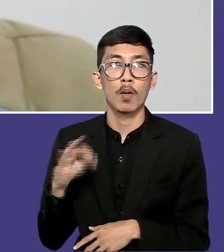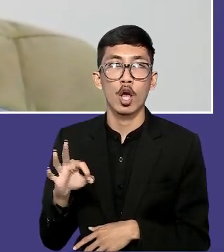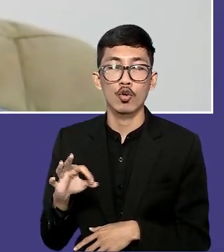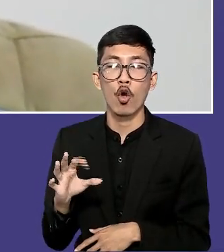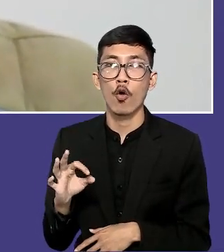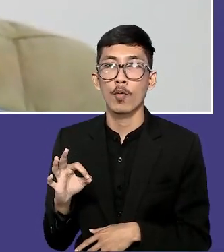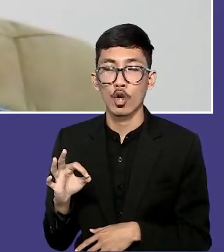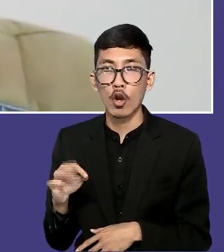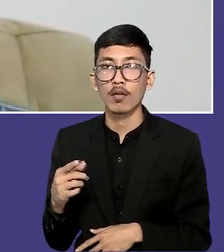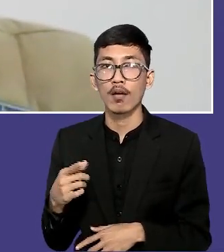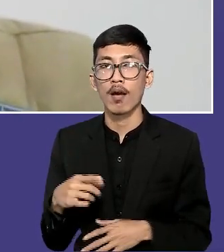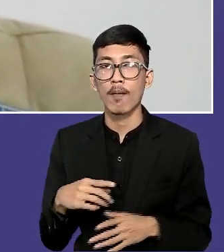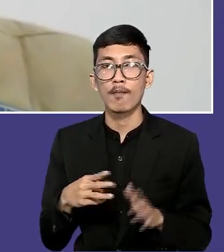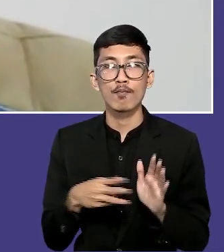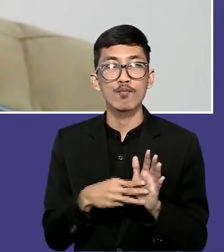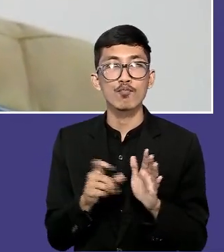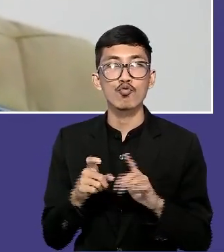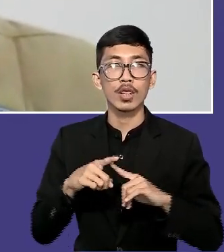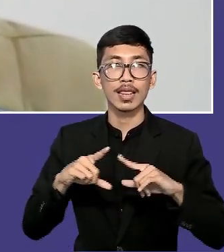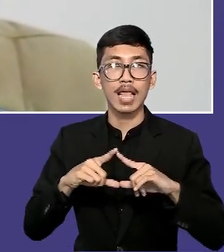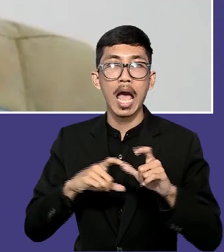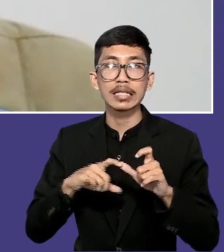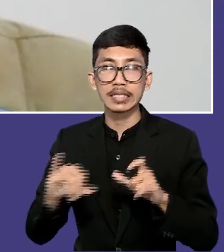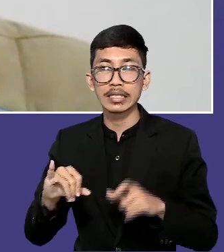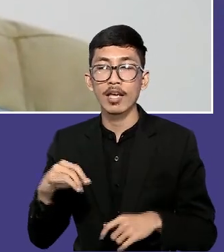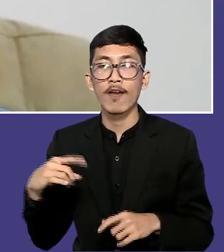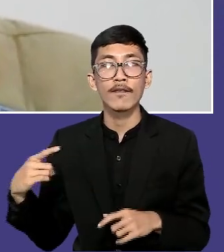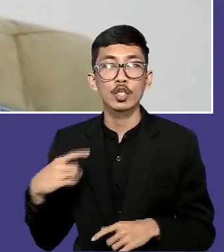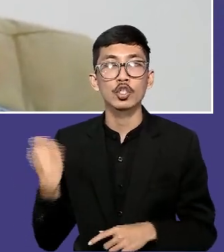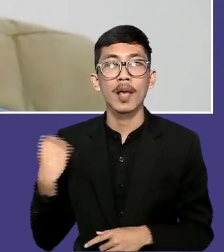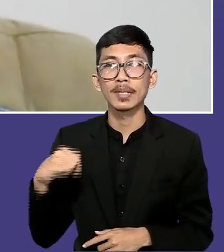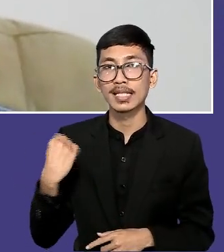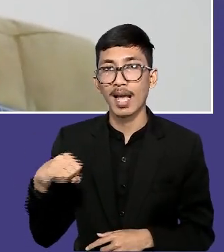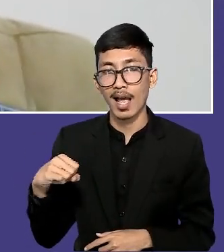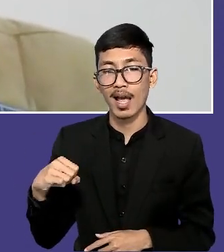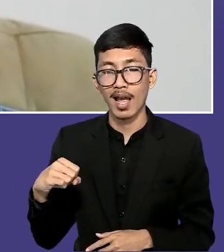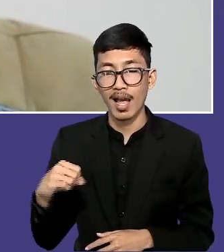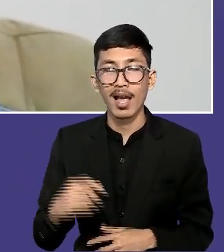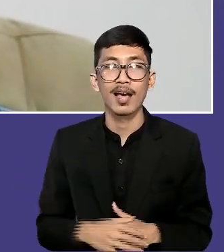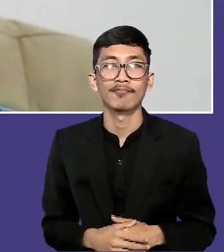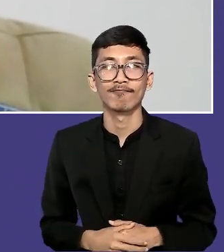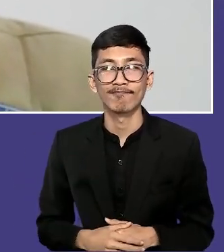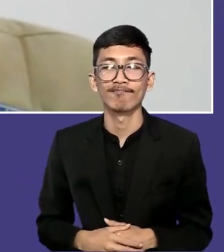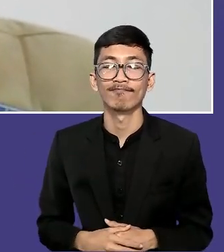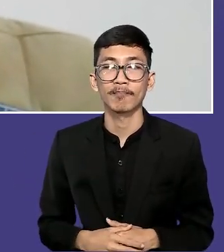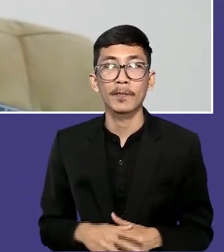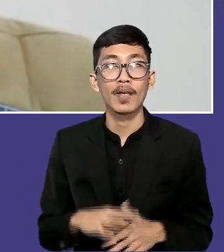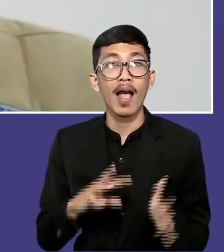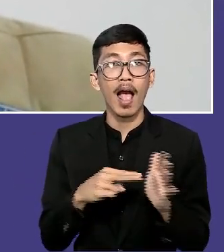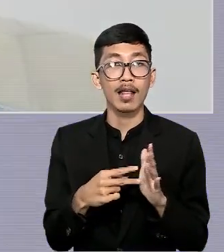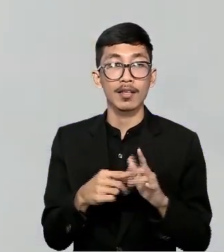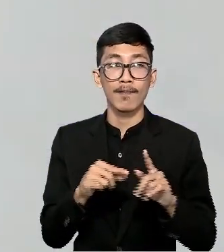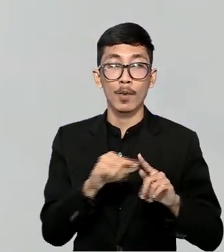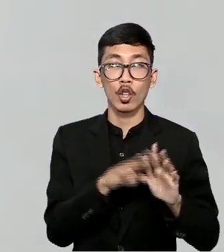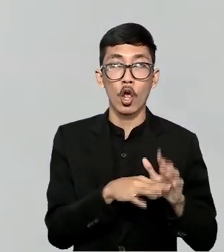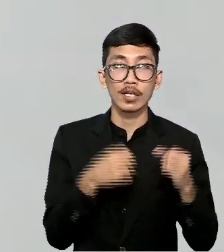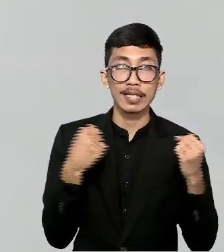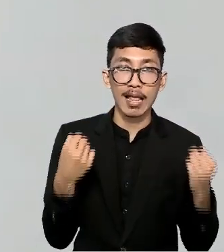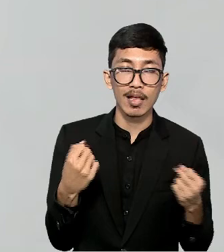meningkatkan penularan virus tetapi kita dapat berharap penerapan protokol kesehatan dan vaksinasi yang telah kita peroleh